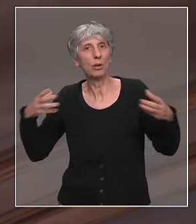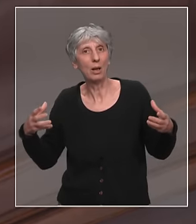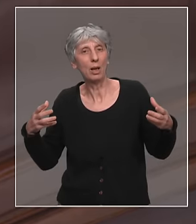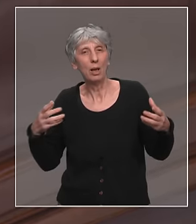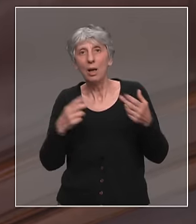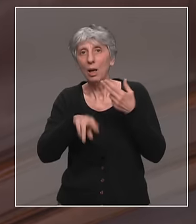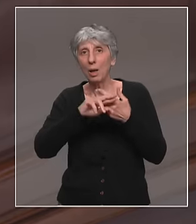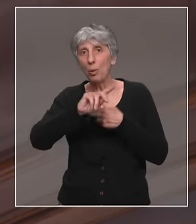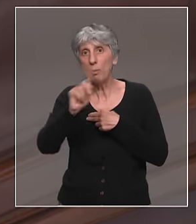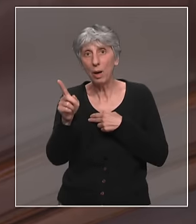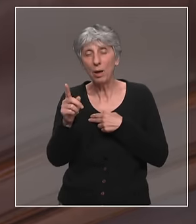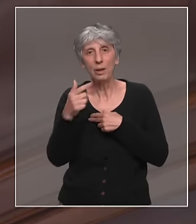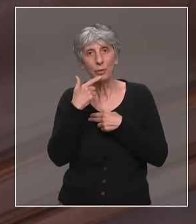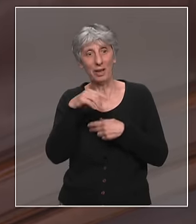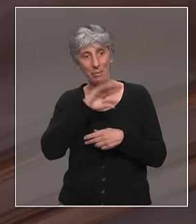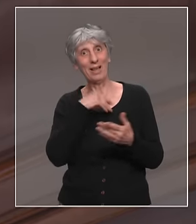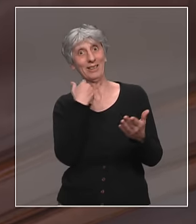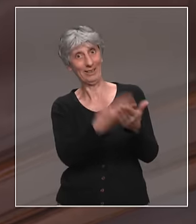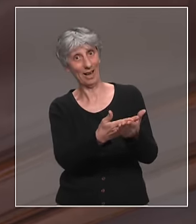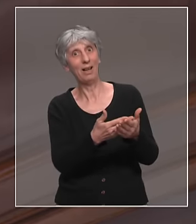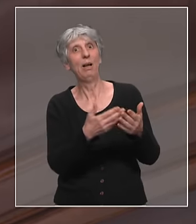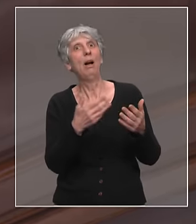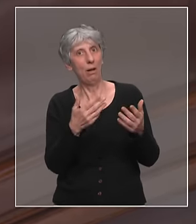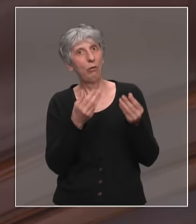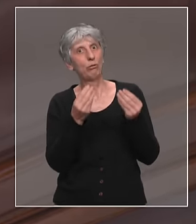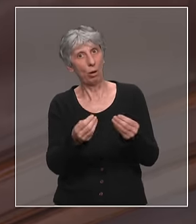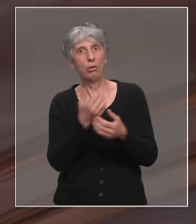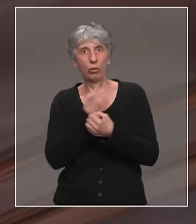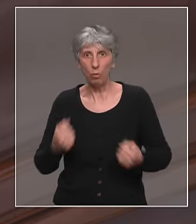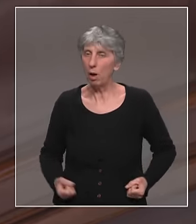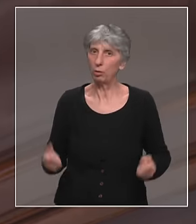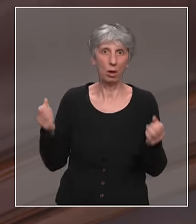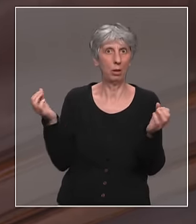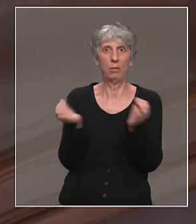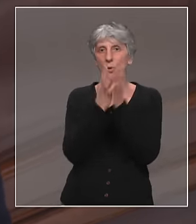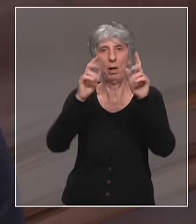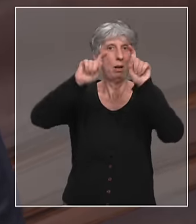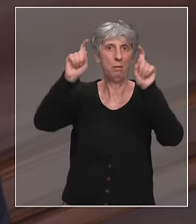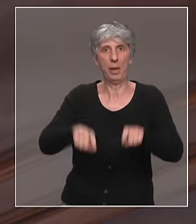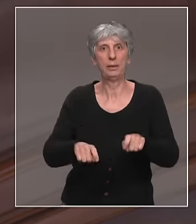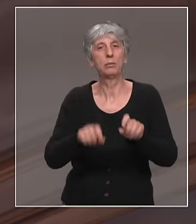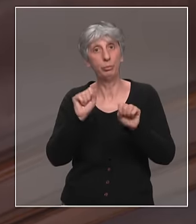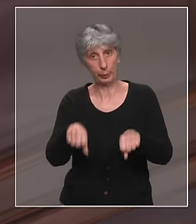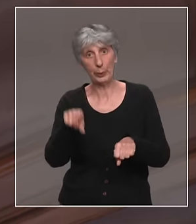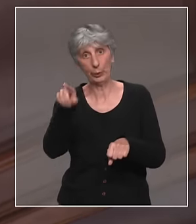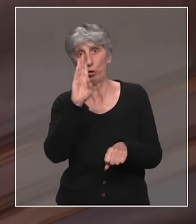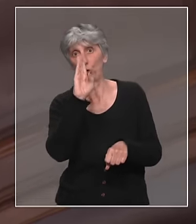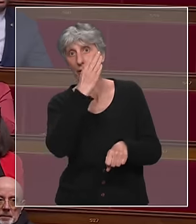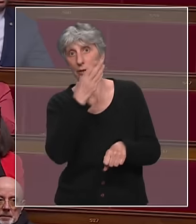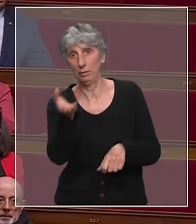donc que vous reconnaissez que c'est l'action de cette majorité qui a permis la baisse historique du chômage. Il n'est jamais trop tard pour changer d'avis.